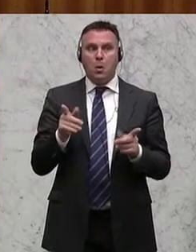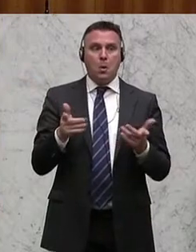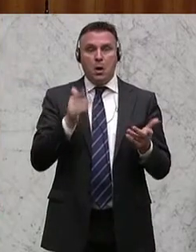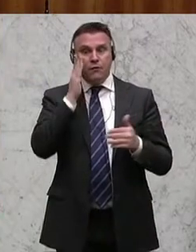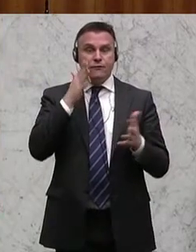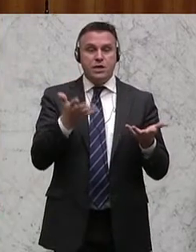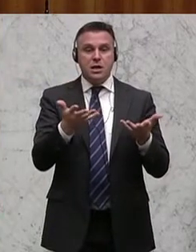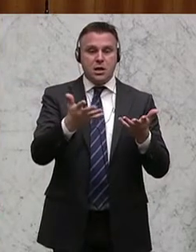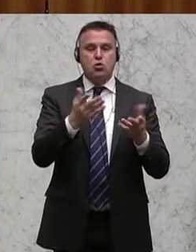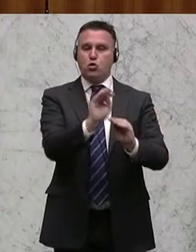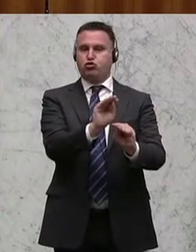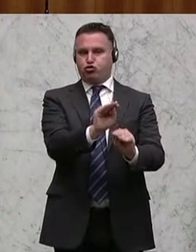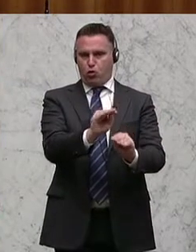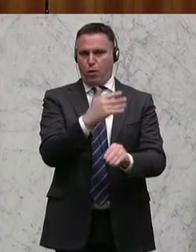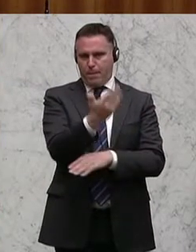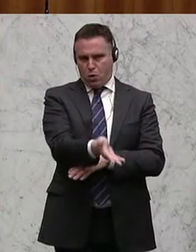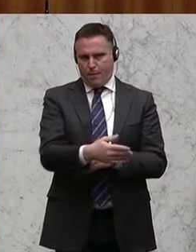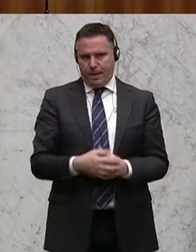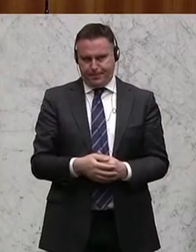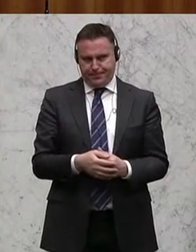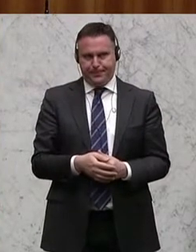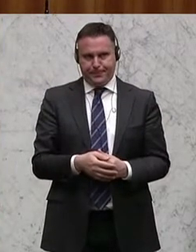handeln und wird nachschulen. Besonders